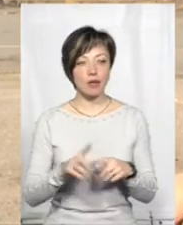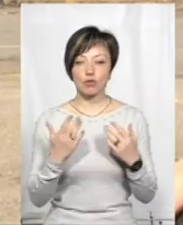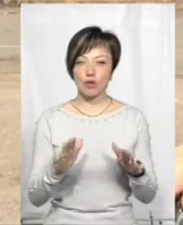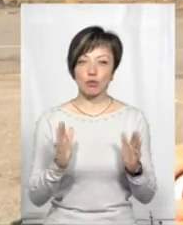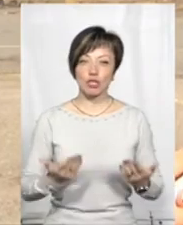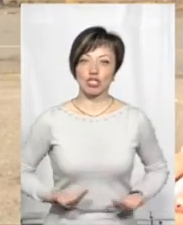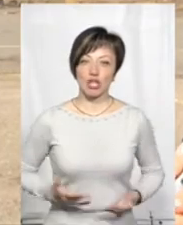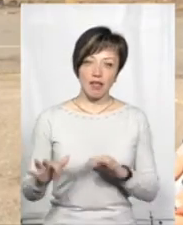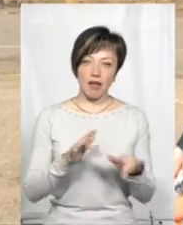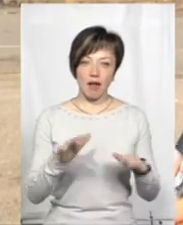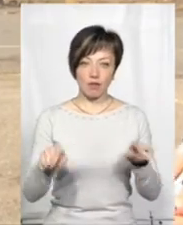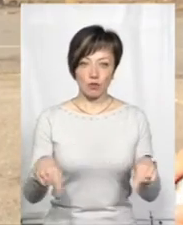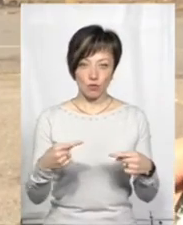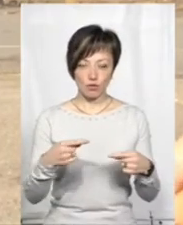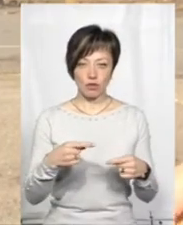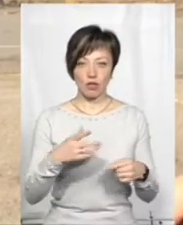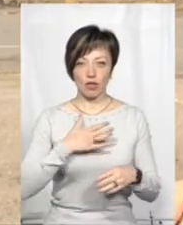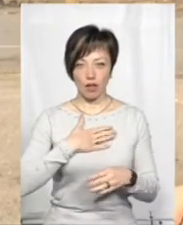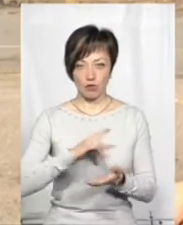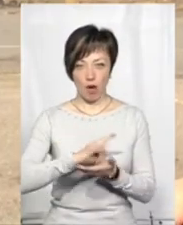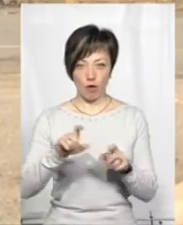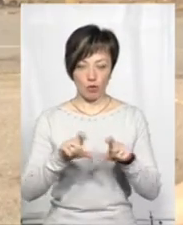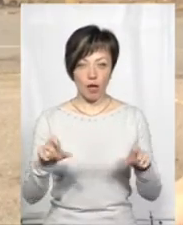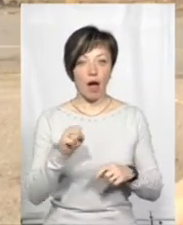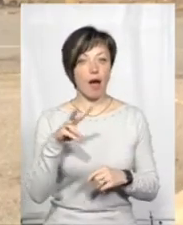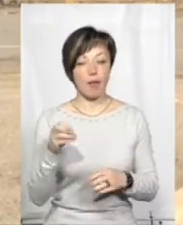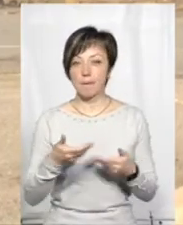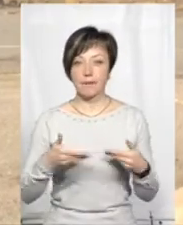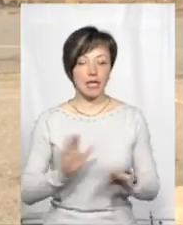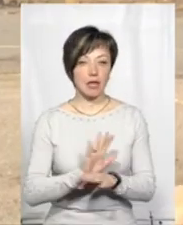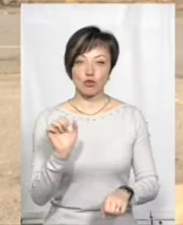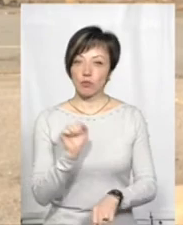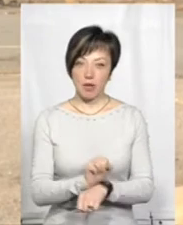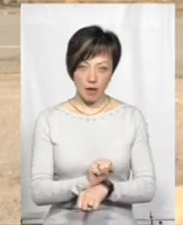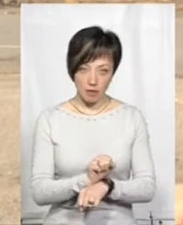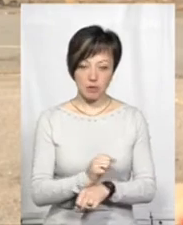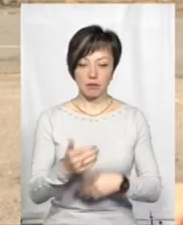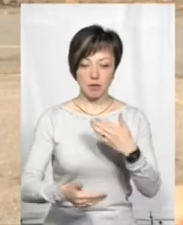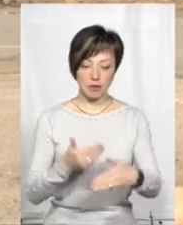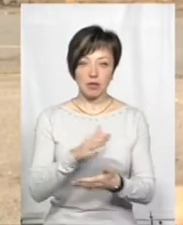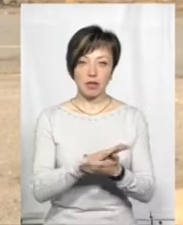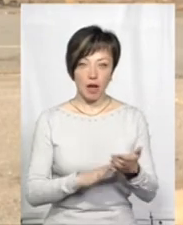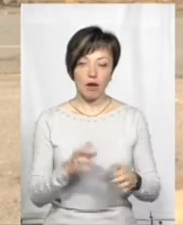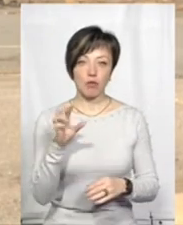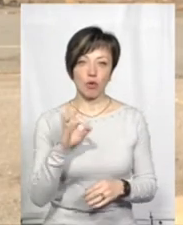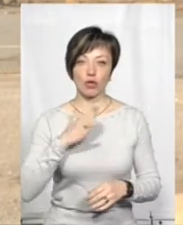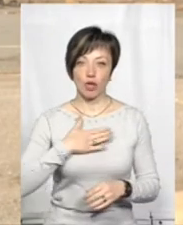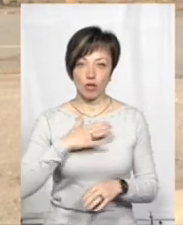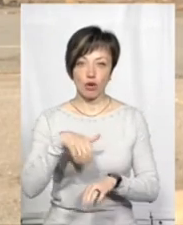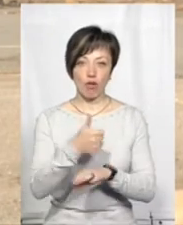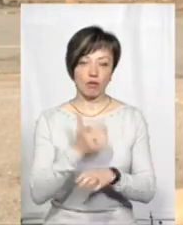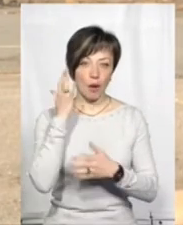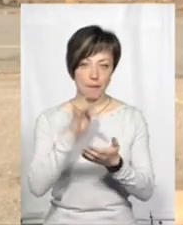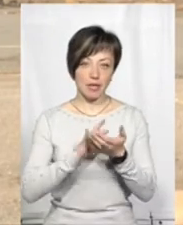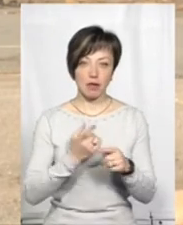життя відроджуватися на нашому аеропорту. Але ми не зупиняємося йти далі, тому що наша головна мета